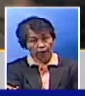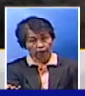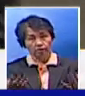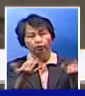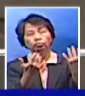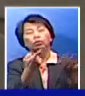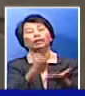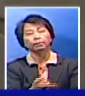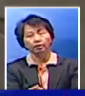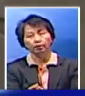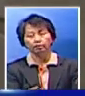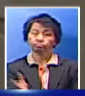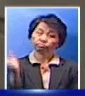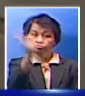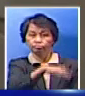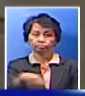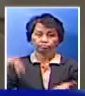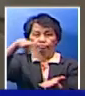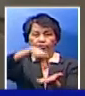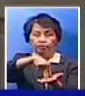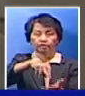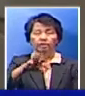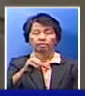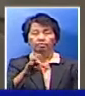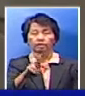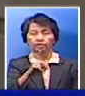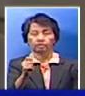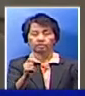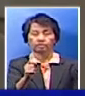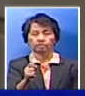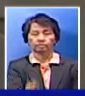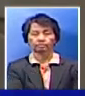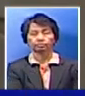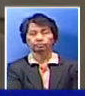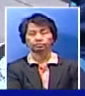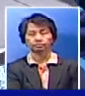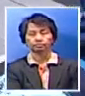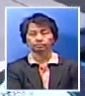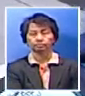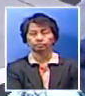Jom naik MRT! Ini Reza Rohadian, RTM.